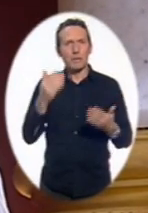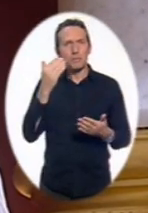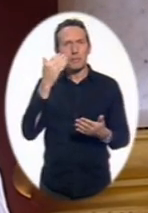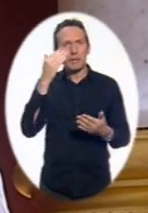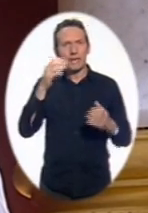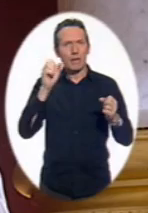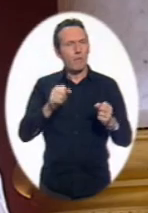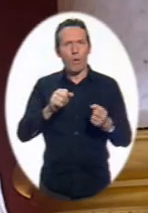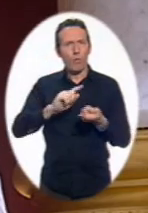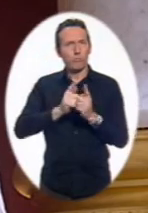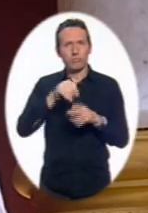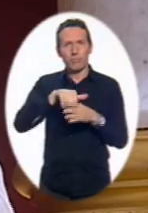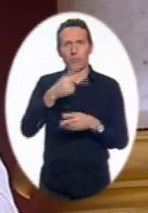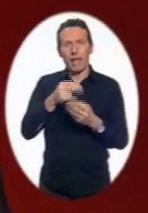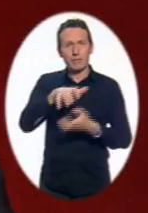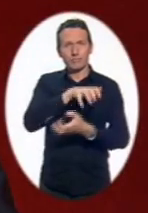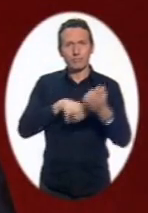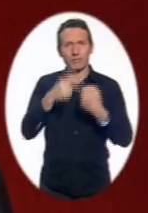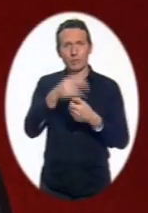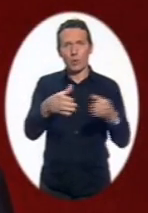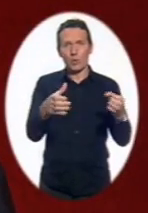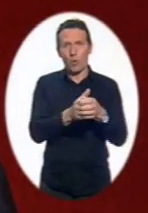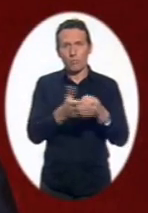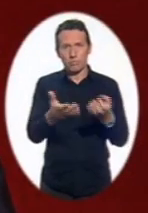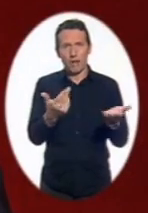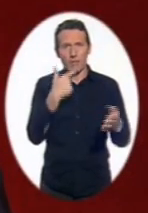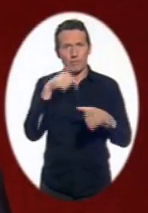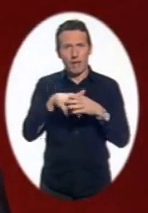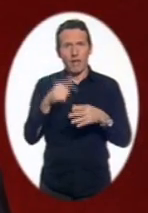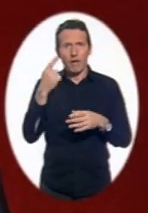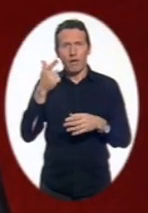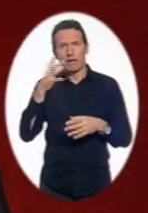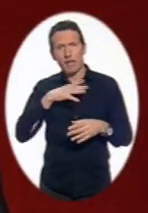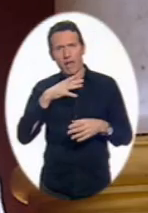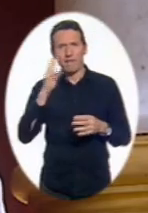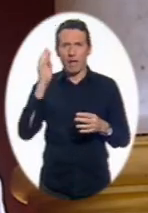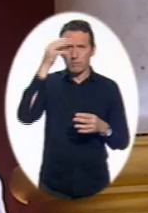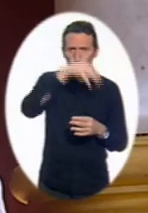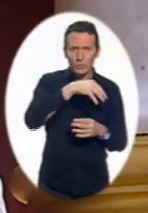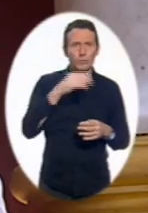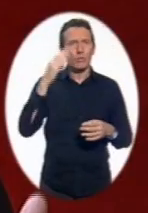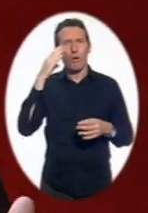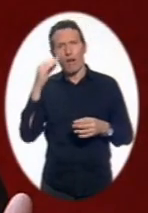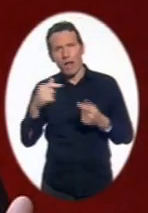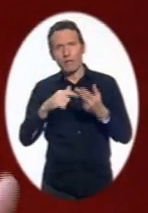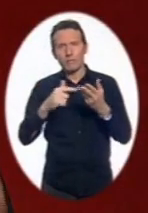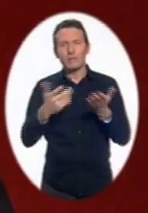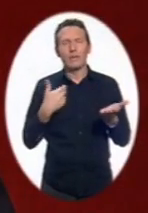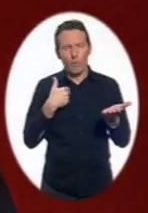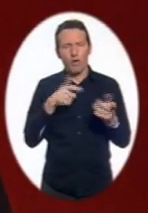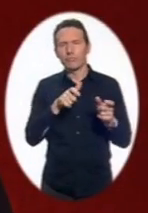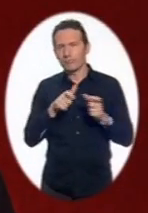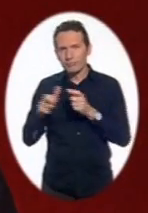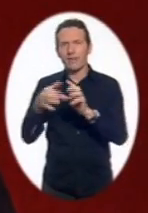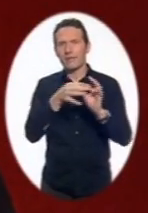pas y avoir une belle pagaille au sein du PS et de votre groupe d'ailleurs on parle de Fabius je vaille à l'unité je vaille au rassemblement et